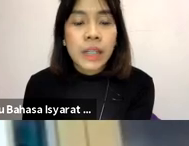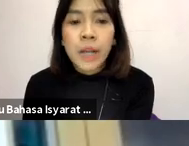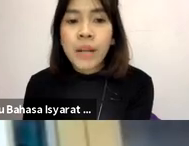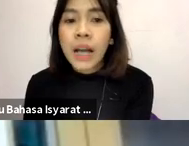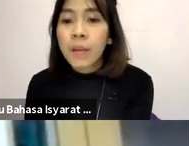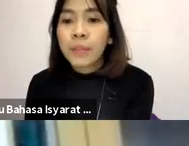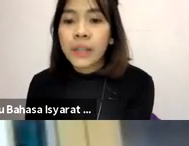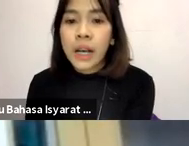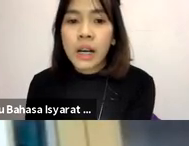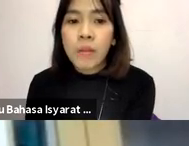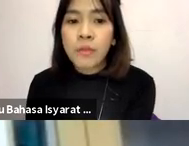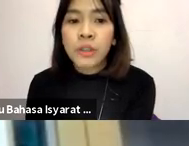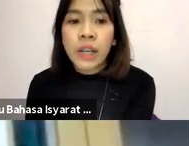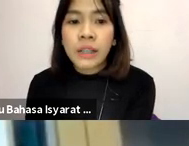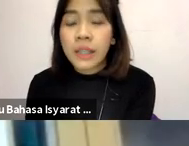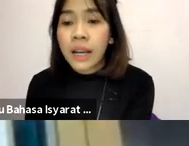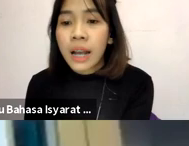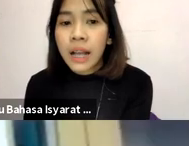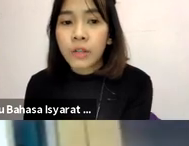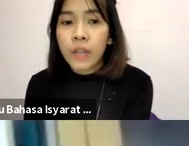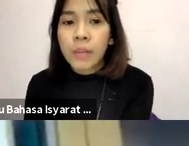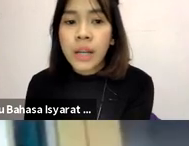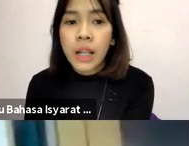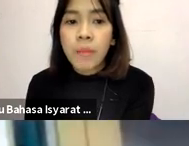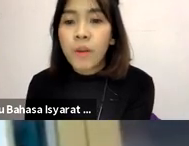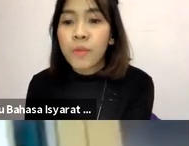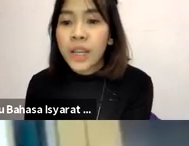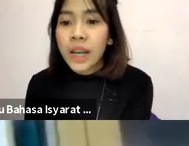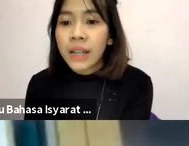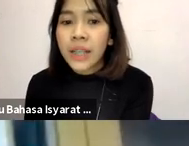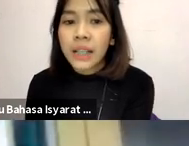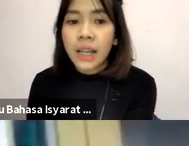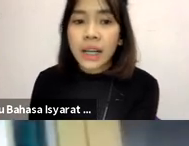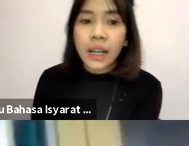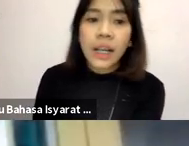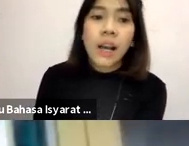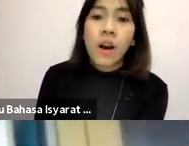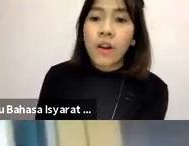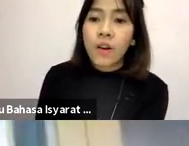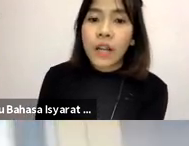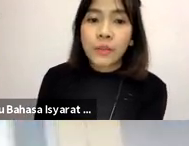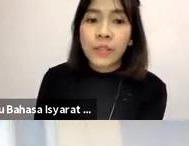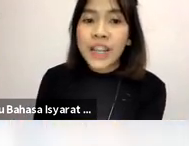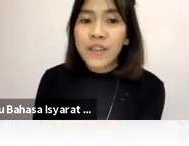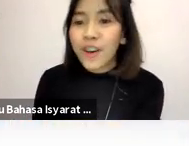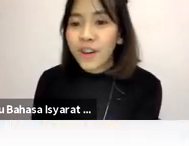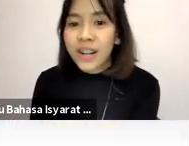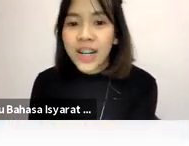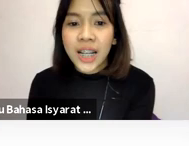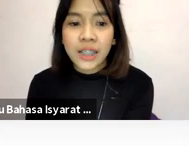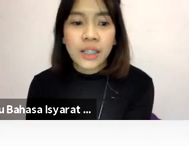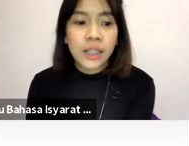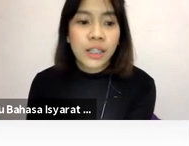dan berharap bisa mewujudkan kesetaraan terutama di dalam komunikasi antara orang-orang tuli dan juga